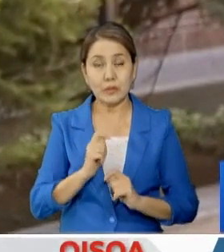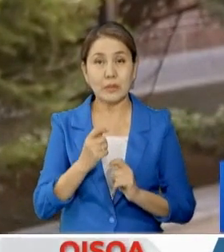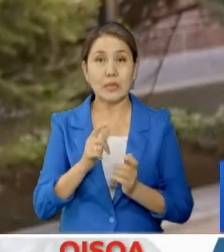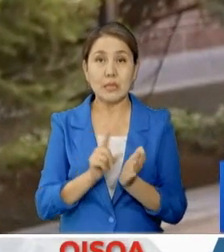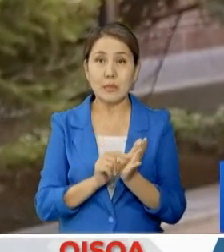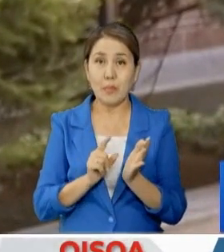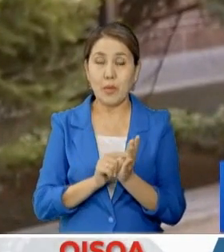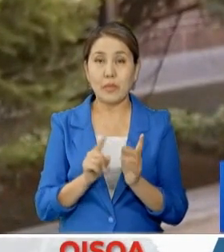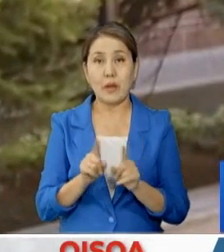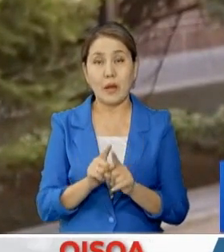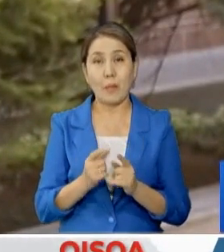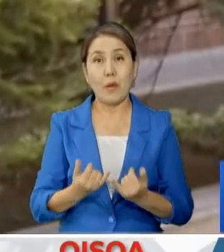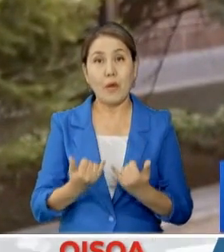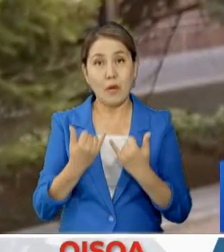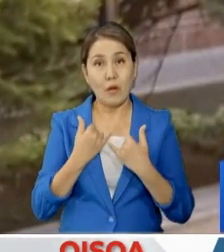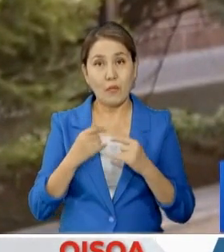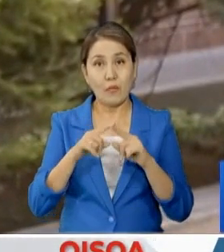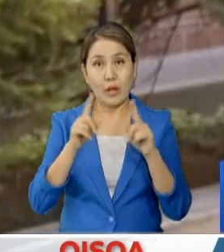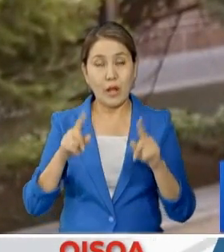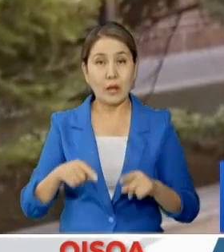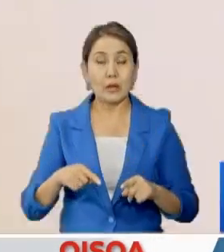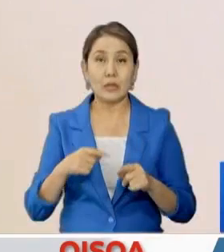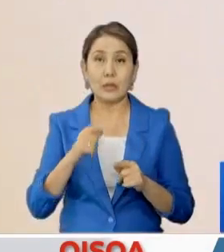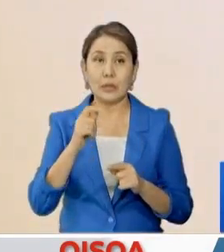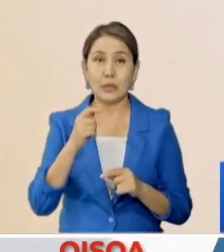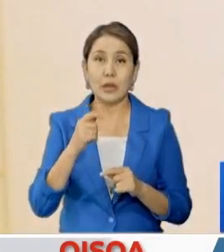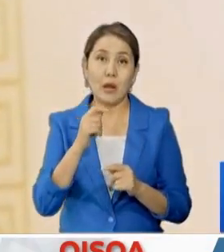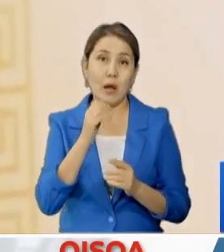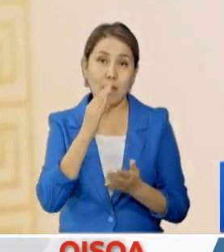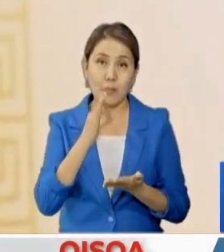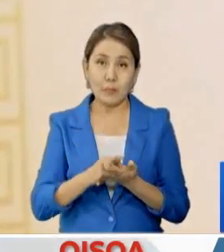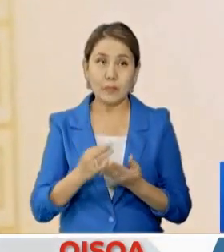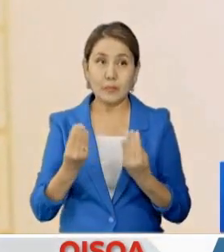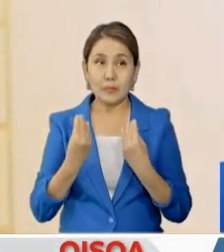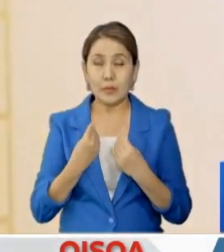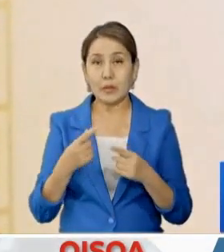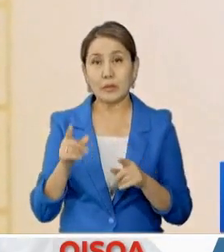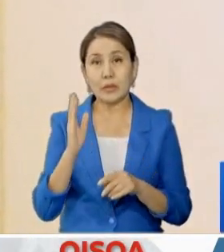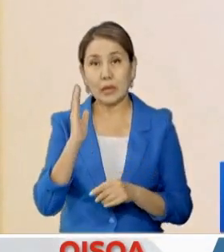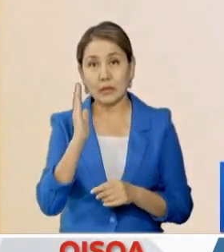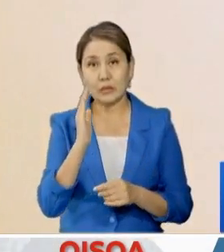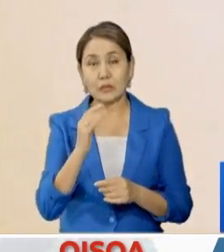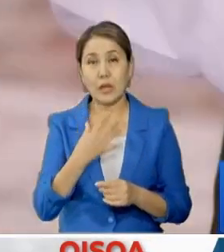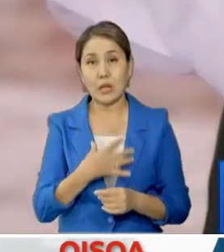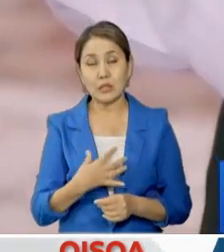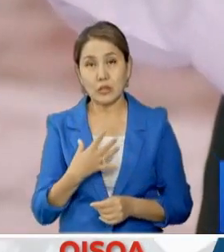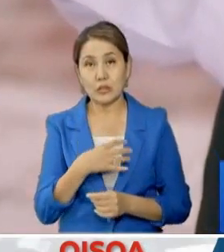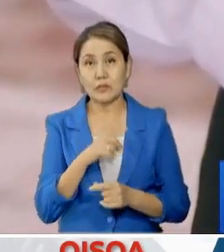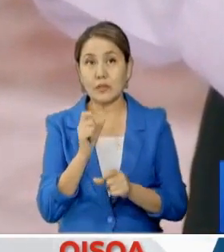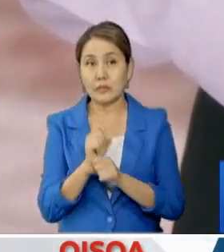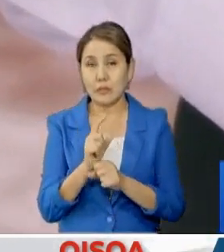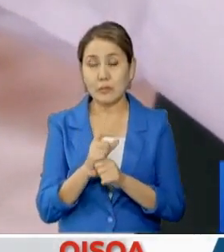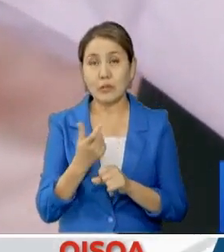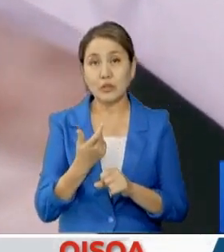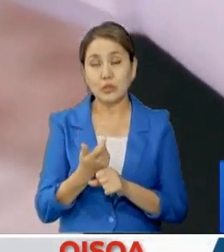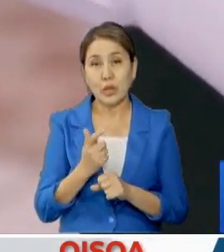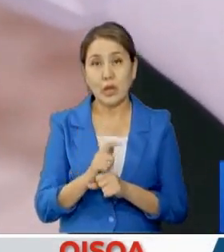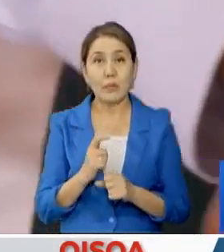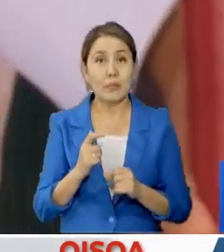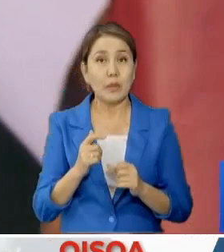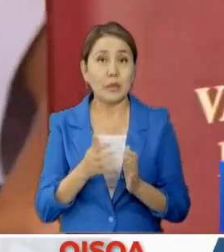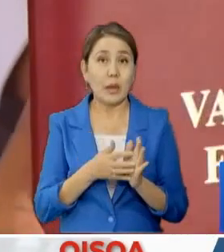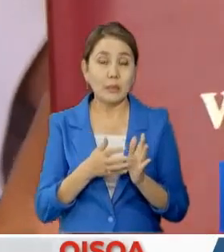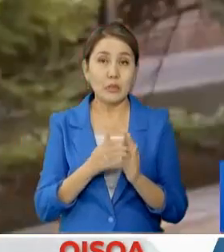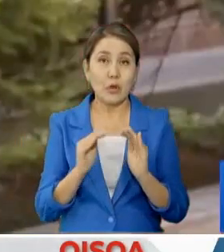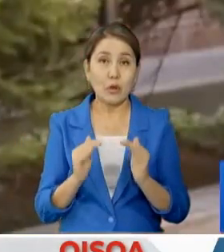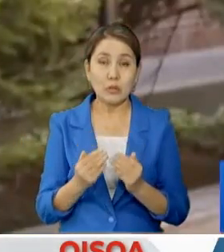uchun ham faxr, ham bu borada mas'uliyat ham yuklaydi, chunki bizning kelajakdagi asosiy vazifamiz jinoyatchilikni oldini olish va